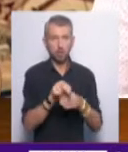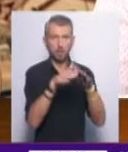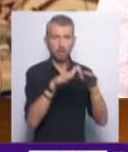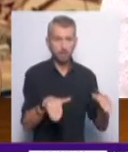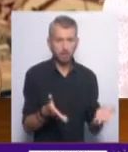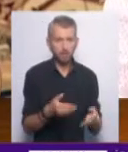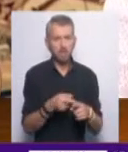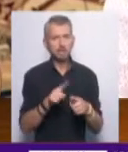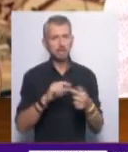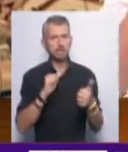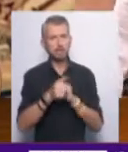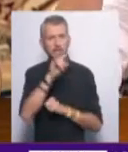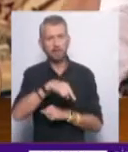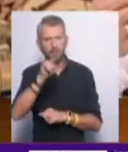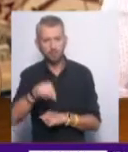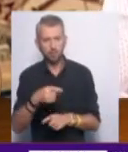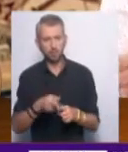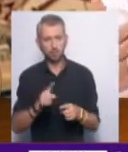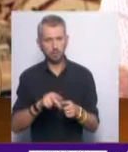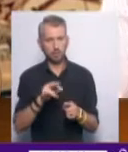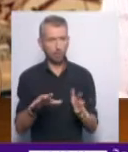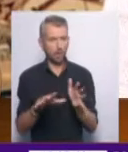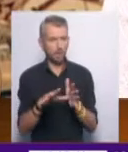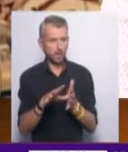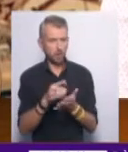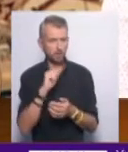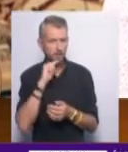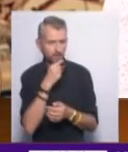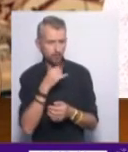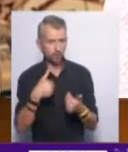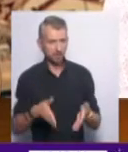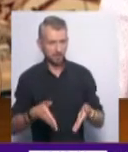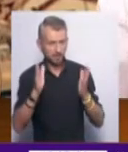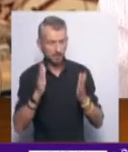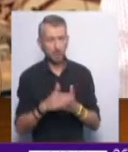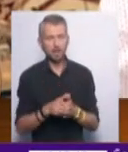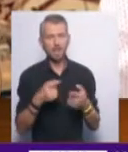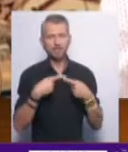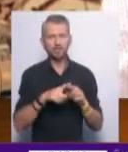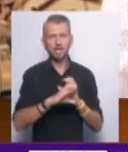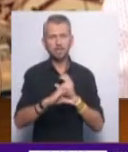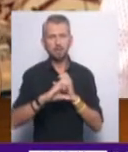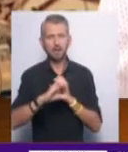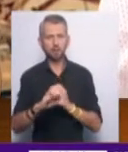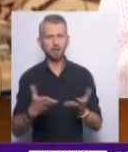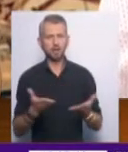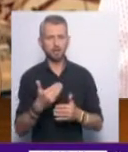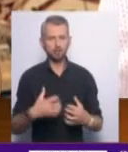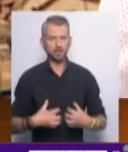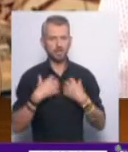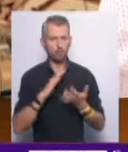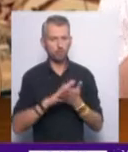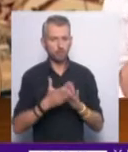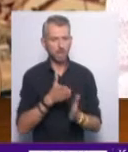це заміна вікон, це по енергозбереженню у під'їздах. Інженерні мережі, які ну, в жахливому